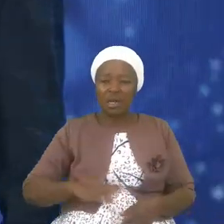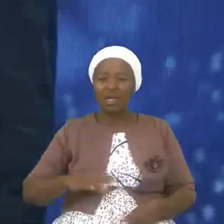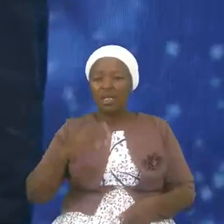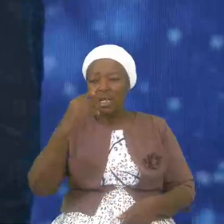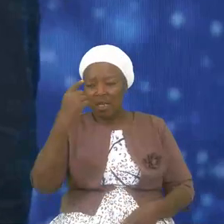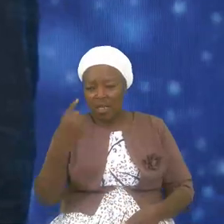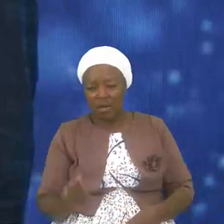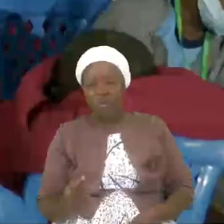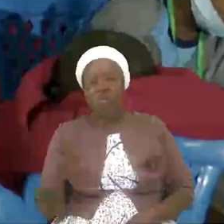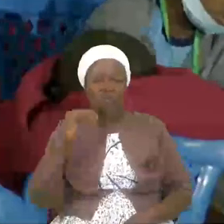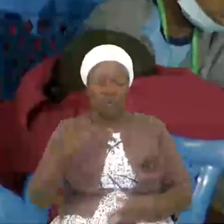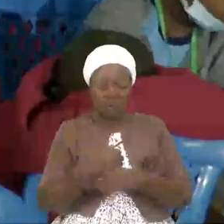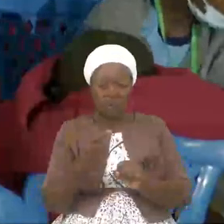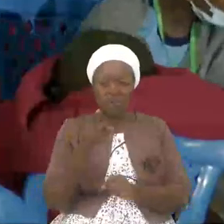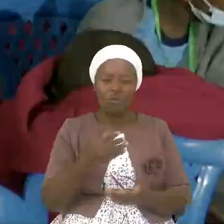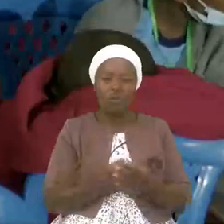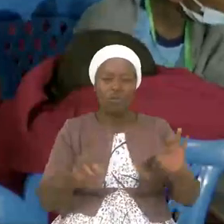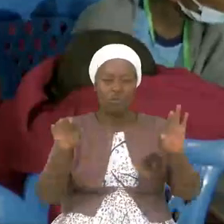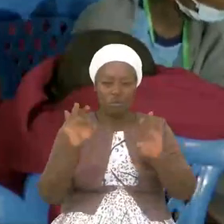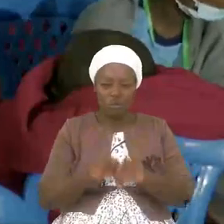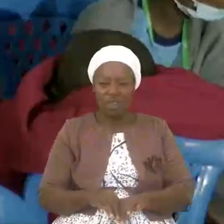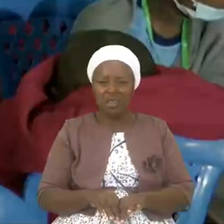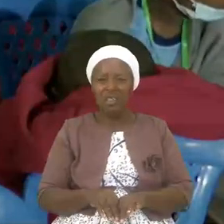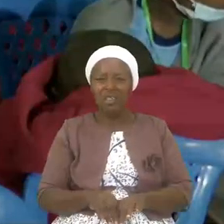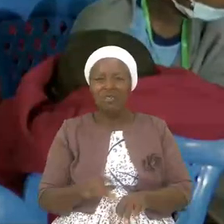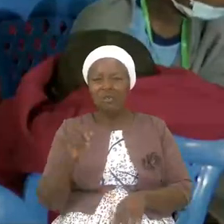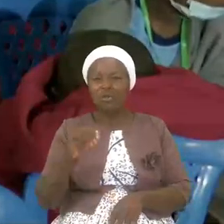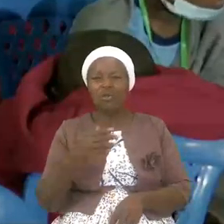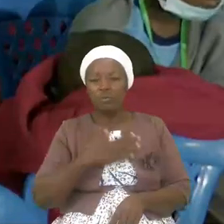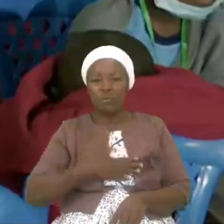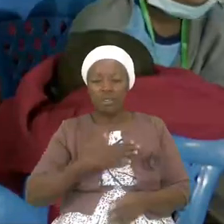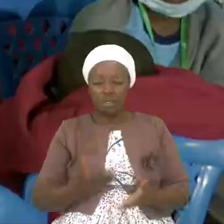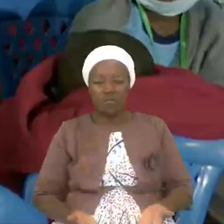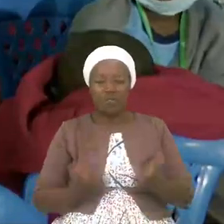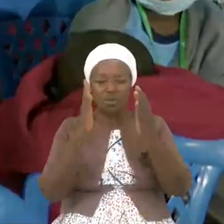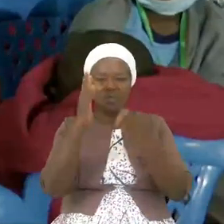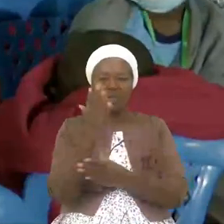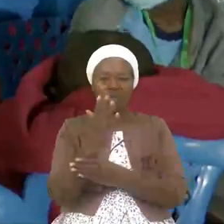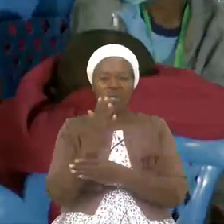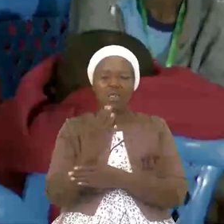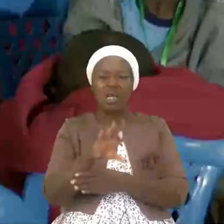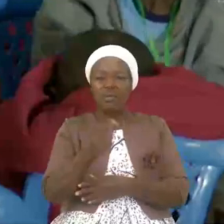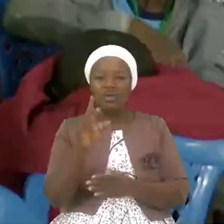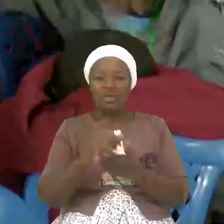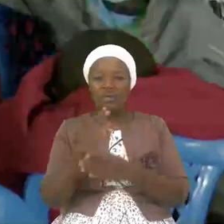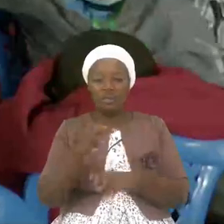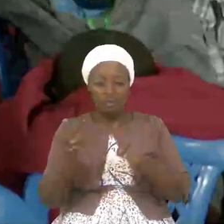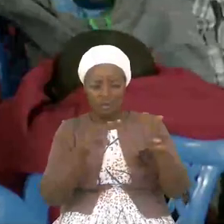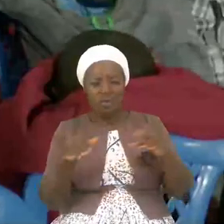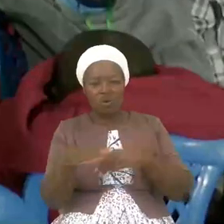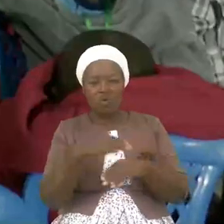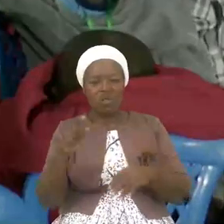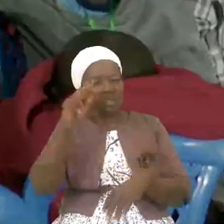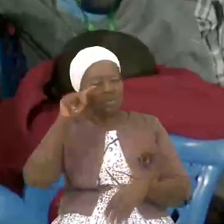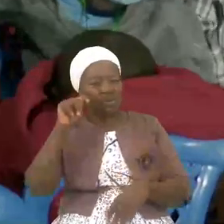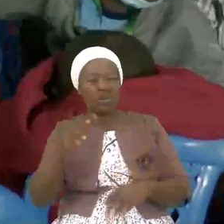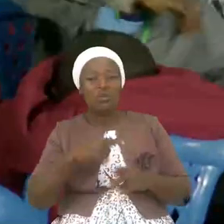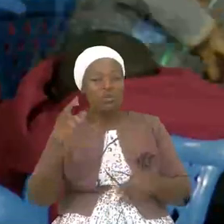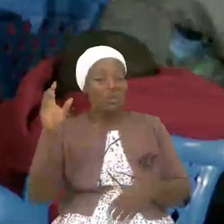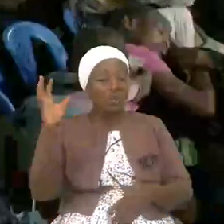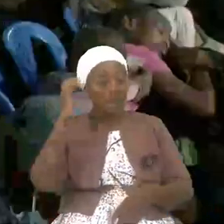seul veut te rendre digne. Alors lève ta main, n'importe où tu es. À la télévision, tu suis à